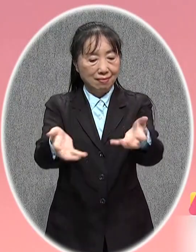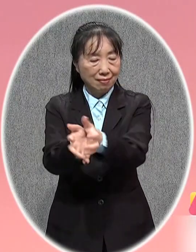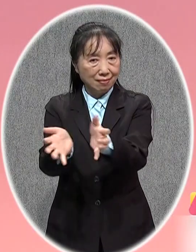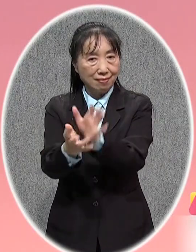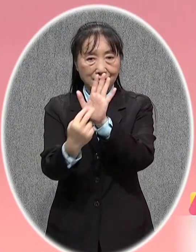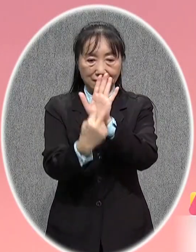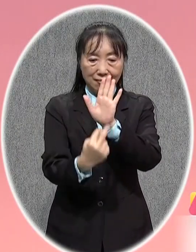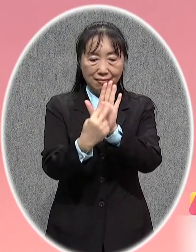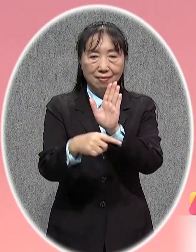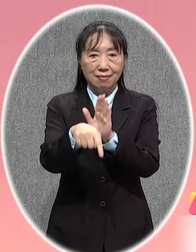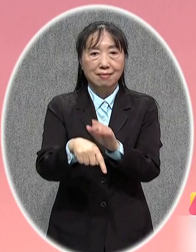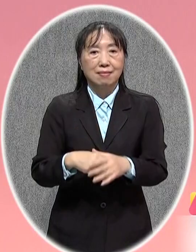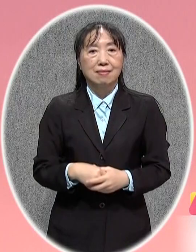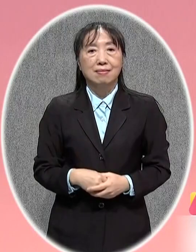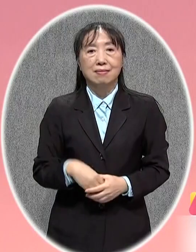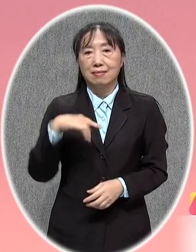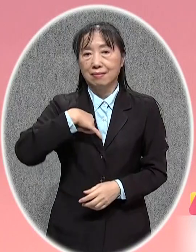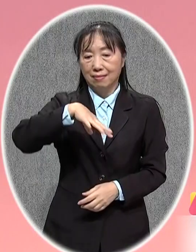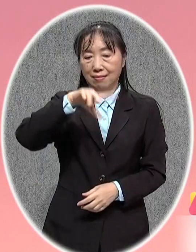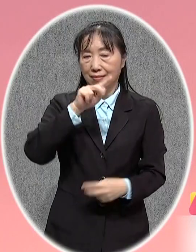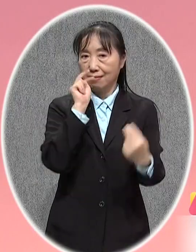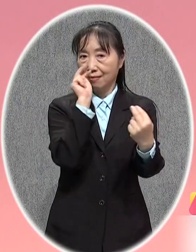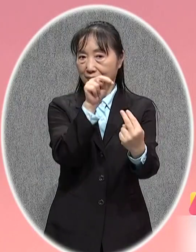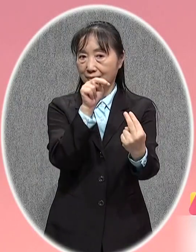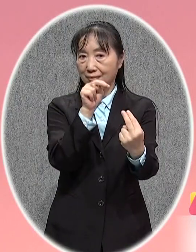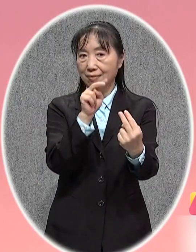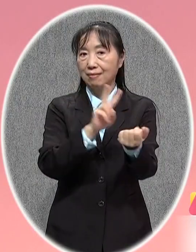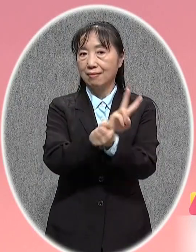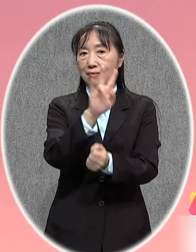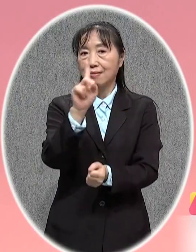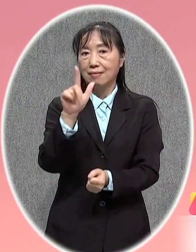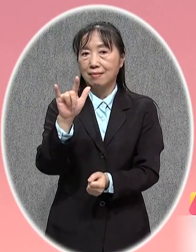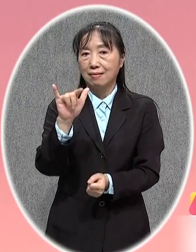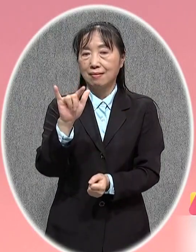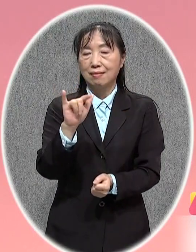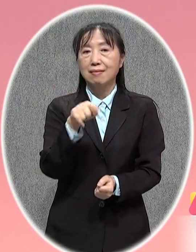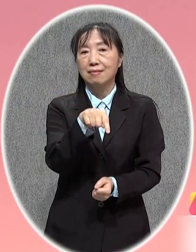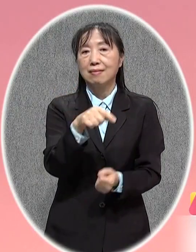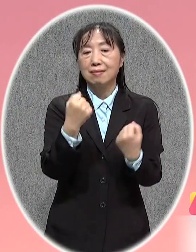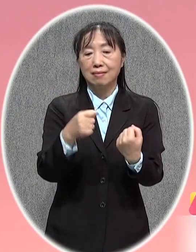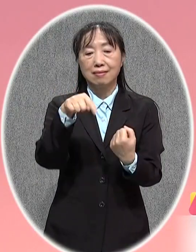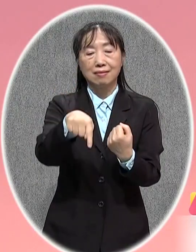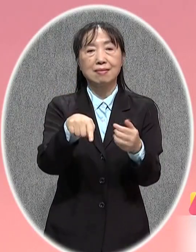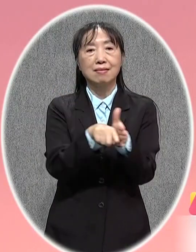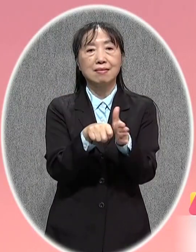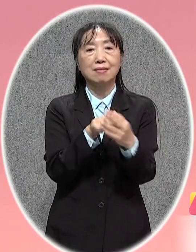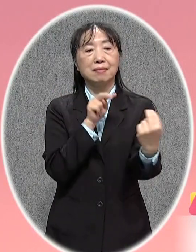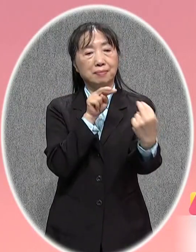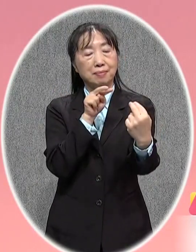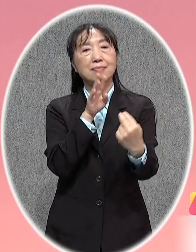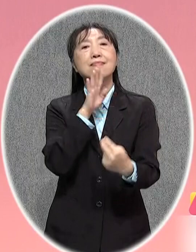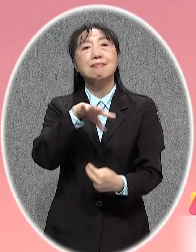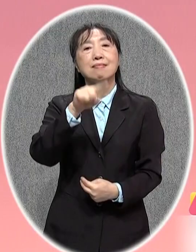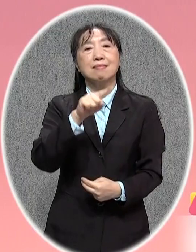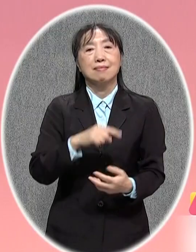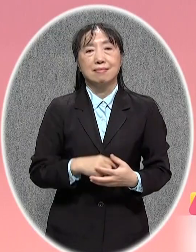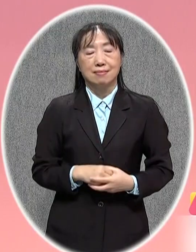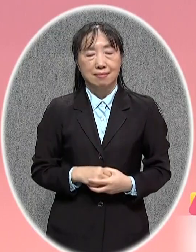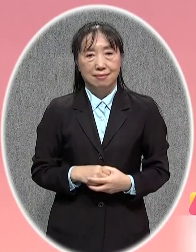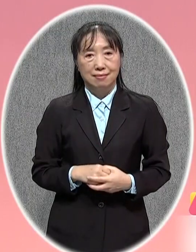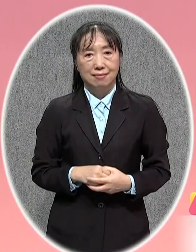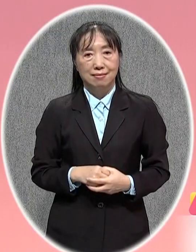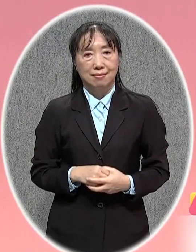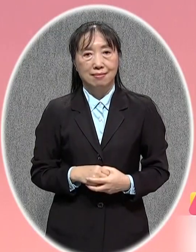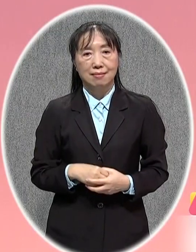说明。那第一次见到林老师其实就在那样子的场合跟林老师第一次见面，